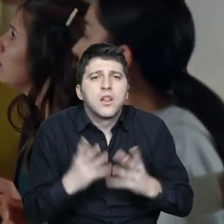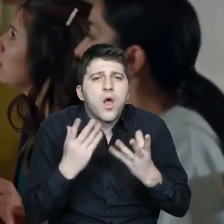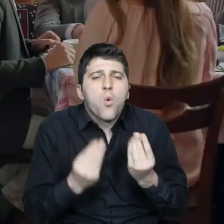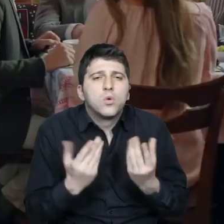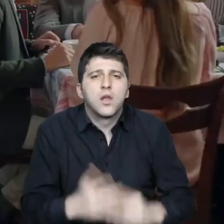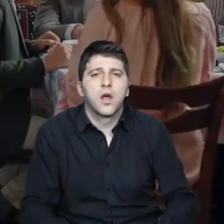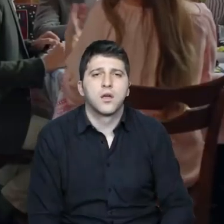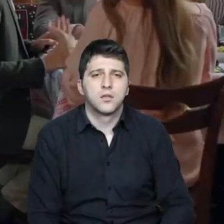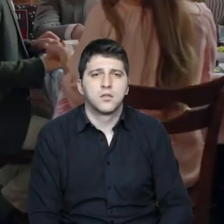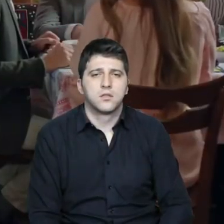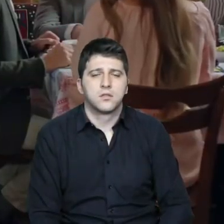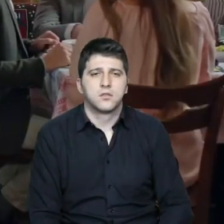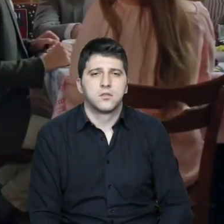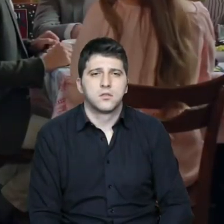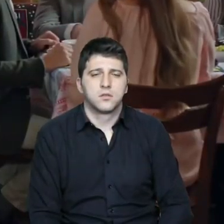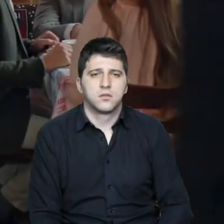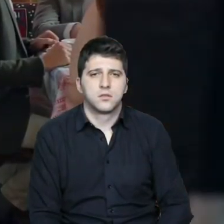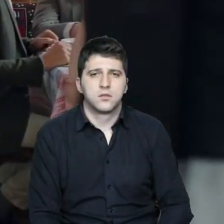ya?